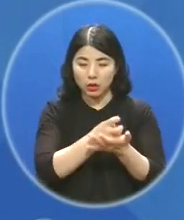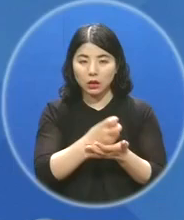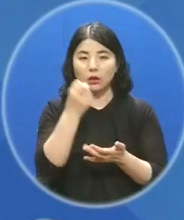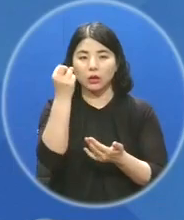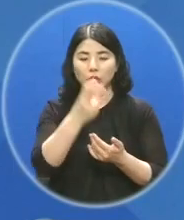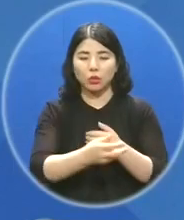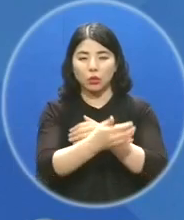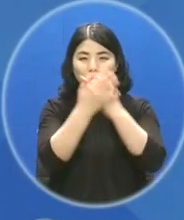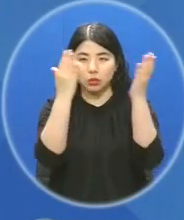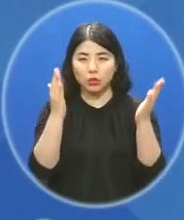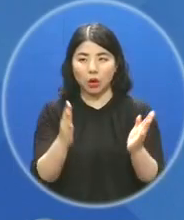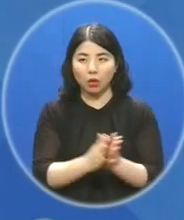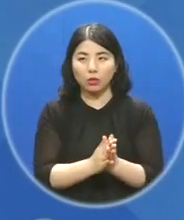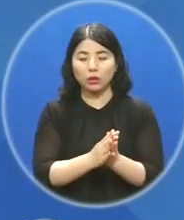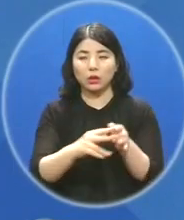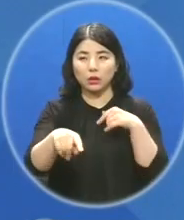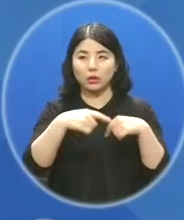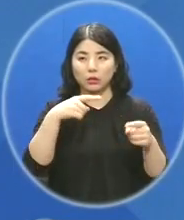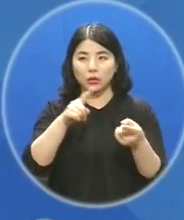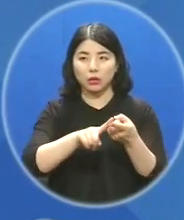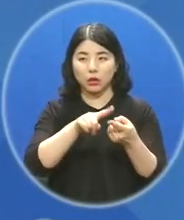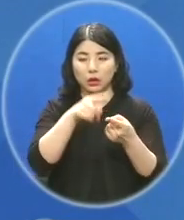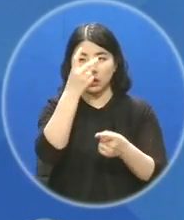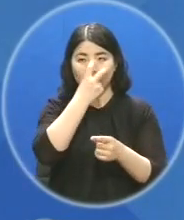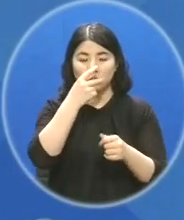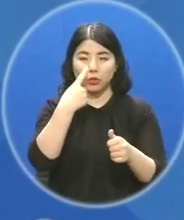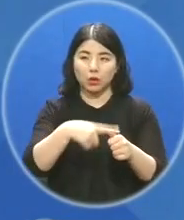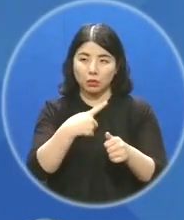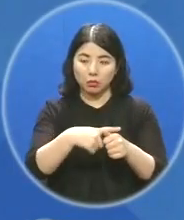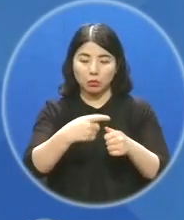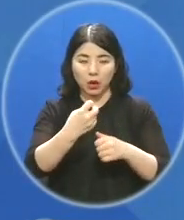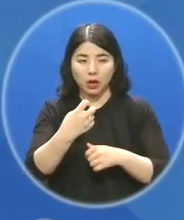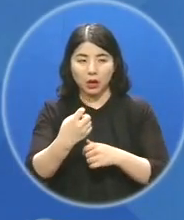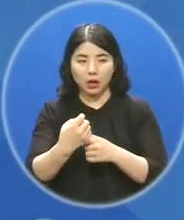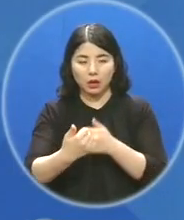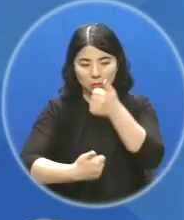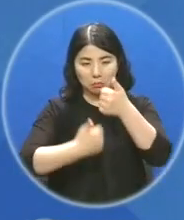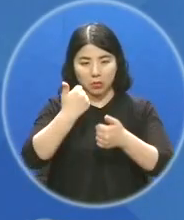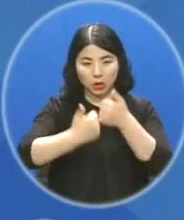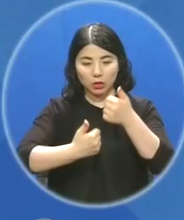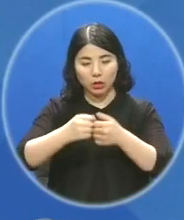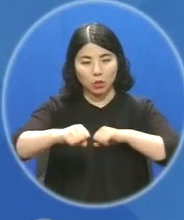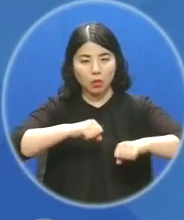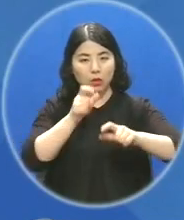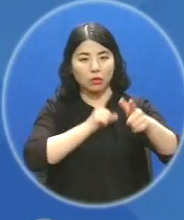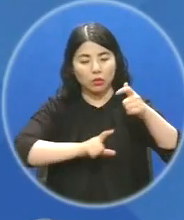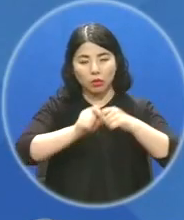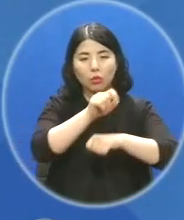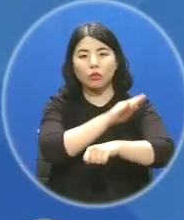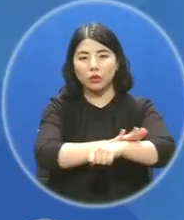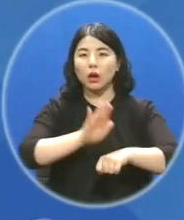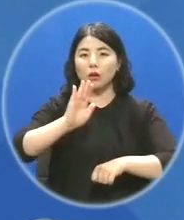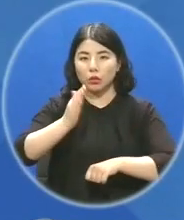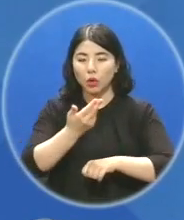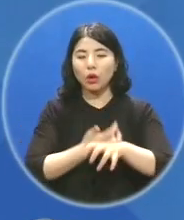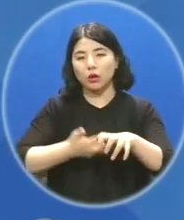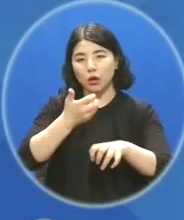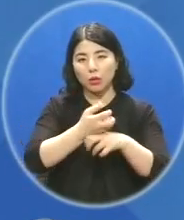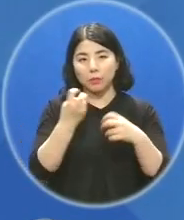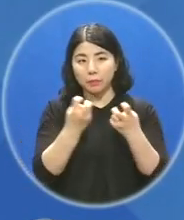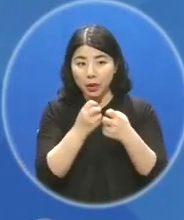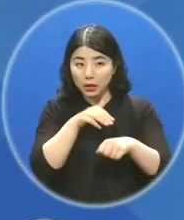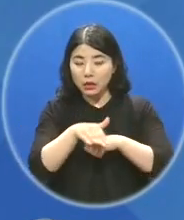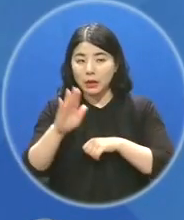아니면 전반적인 의정에 대한 감시, 비판, 견제 이런 활동들이 조금은 더 생산적으로 좀 개혁적인